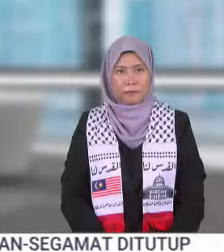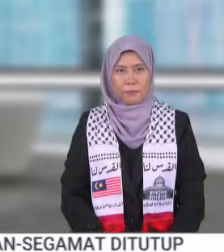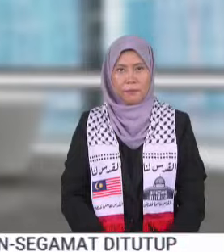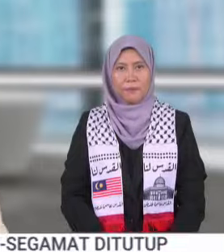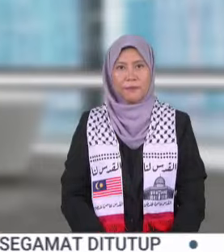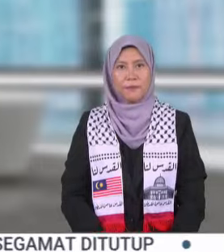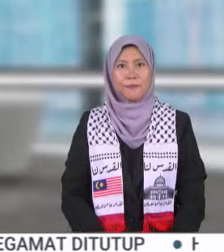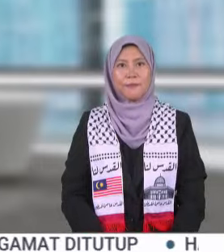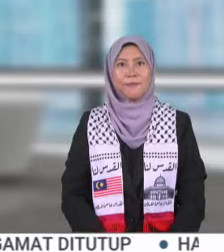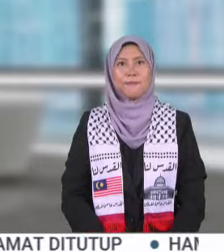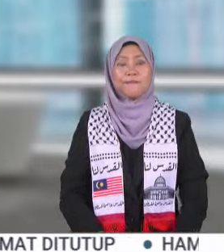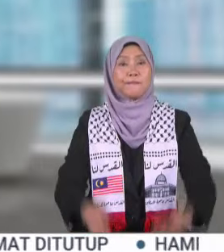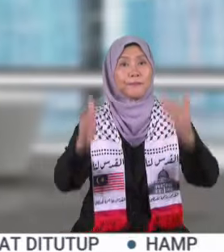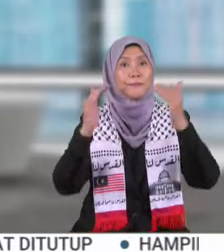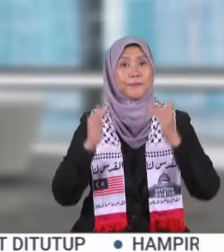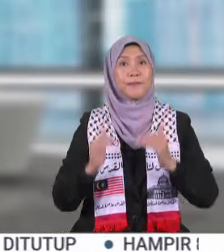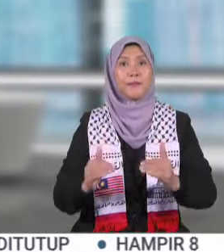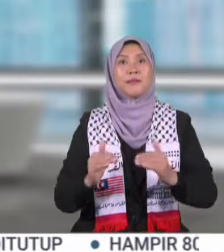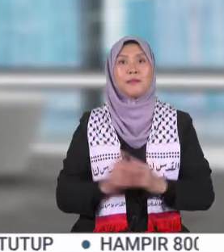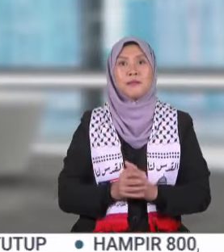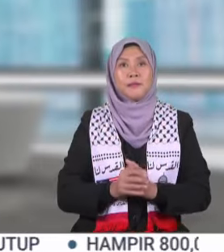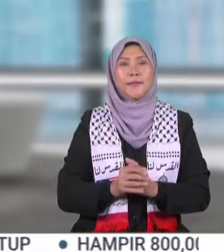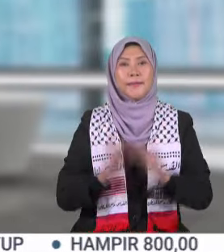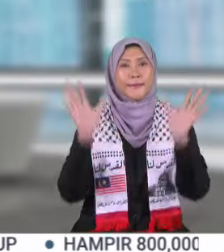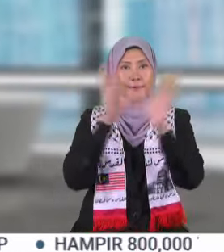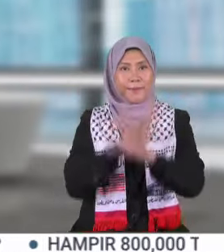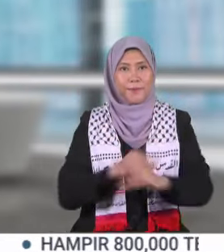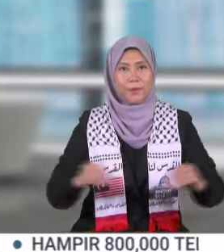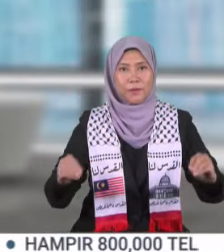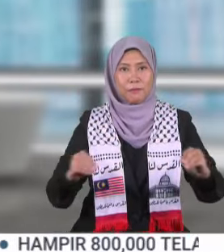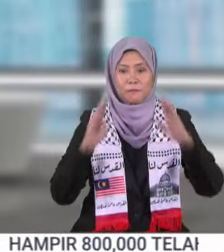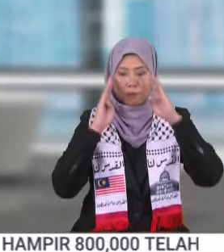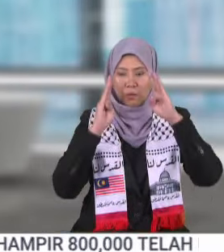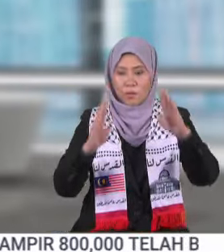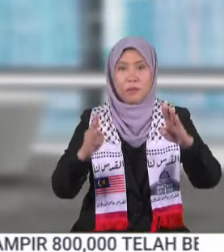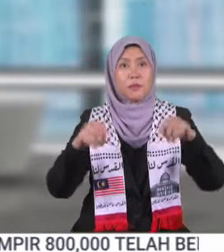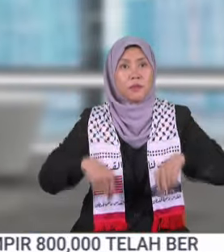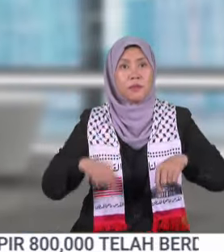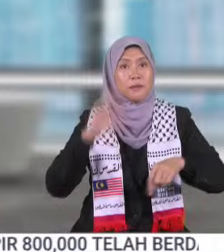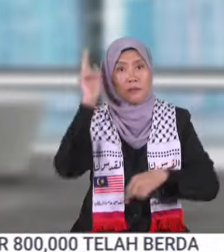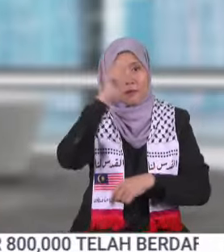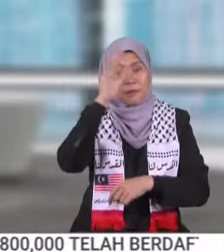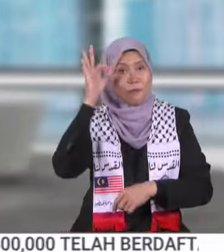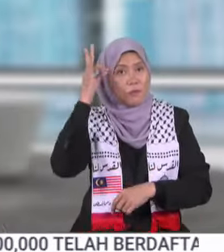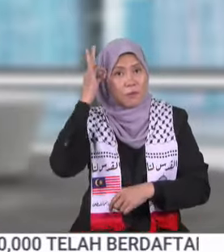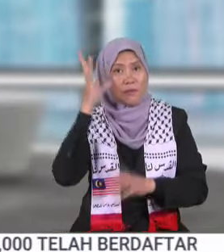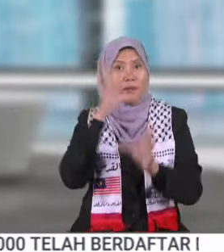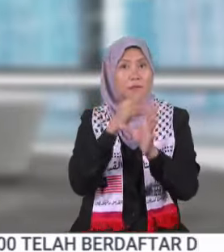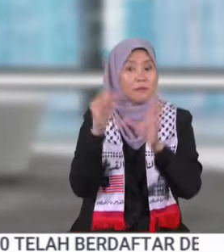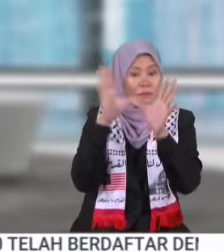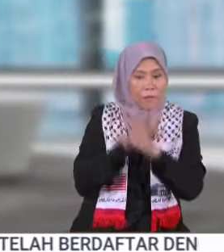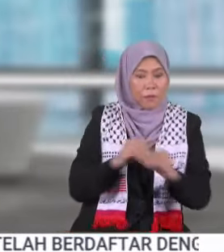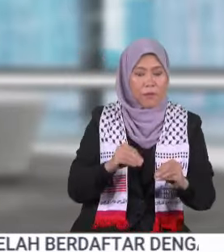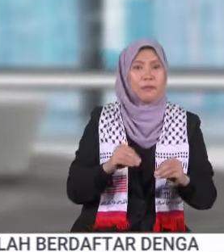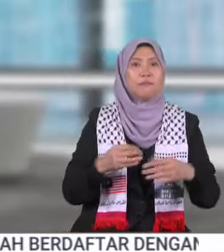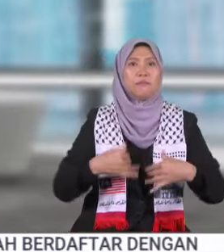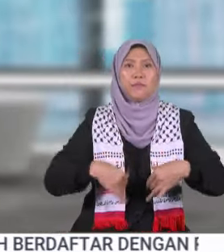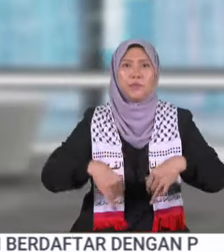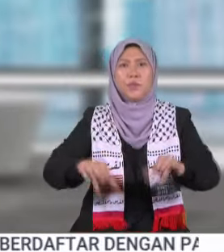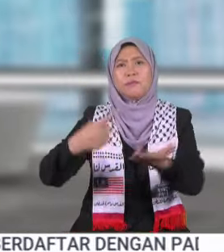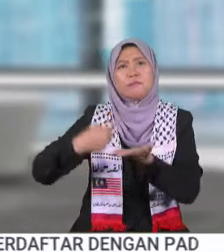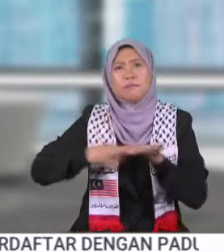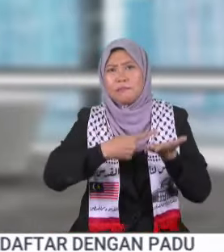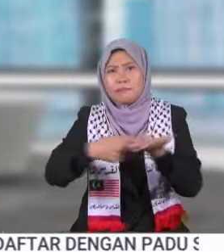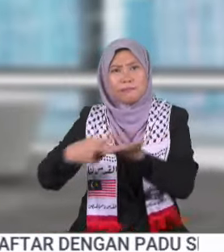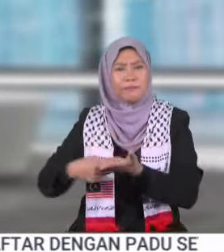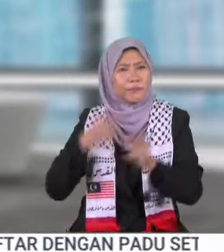Sabah baik saudara seterusnya kita ke bumi kenyalang fokus hari ini kerajaan persekutuan dan Sarawak terus bincang autonomi